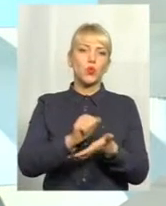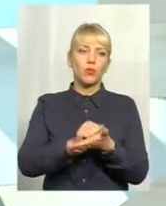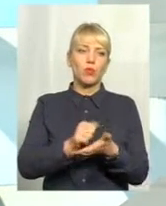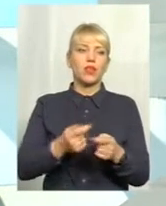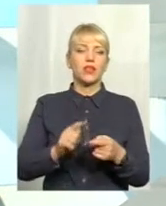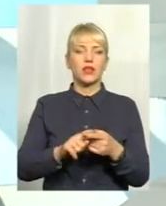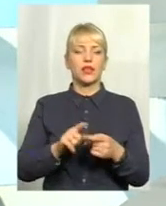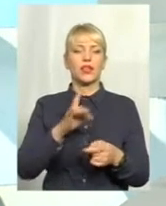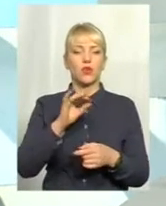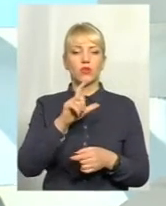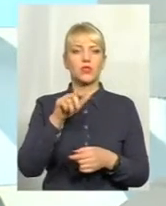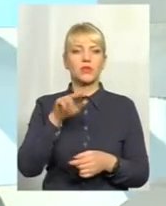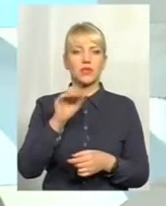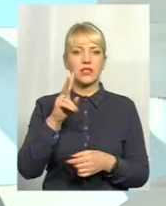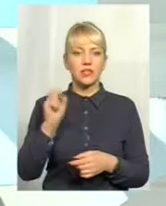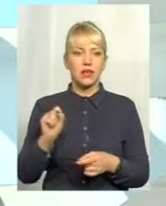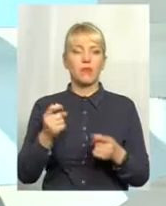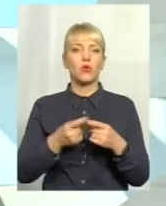сама розписка про те, що